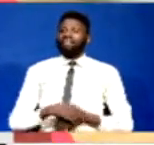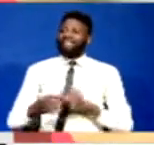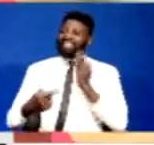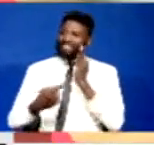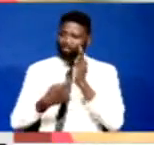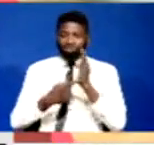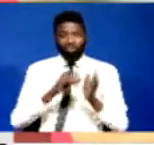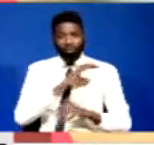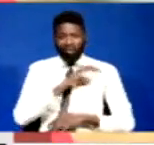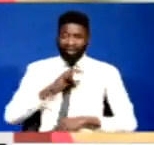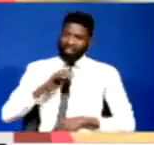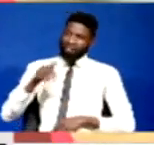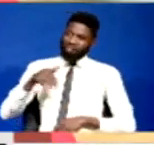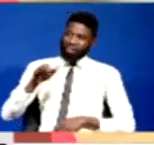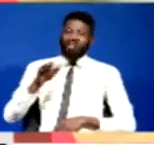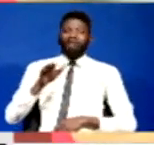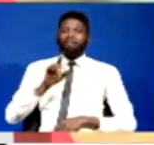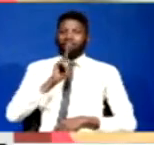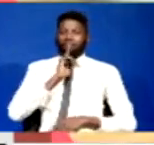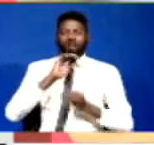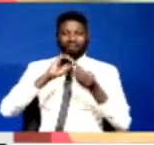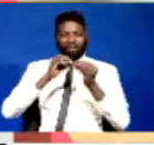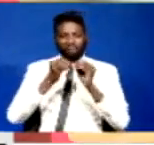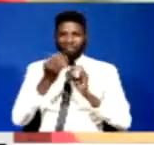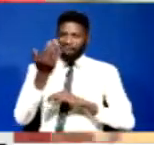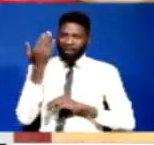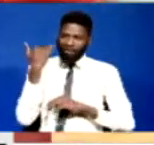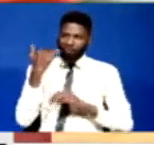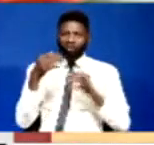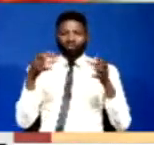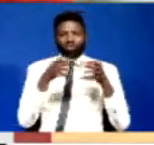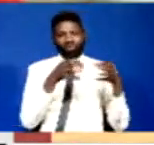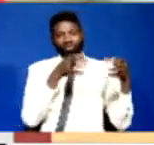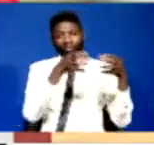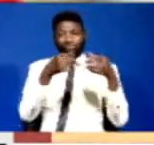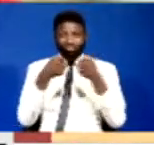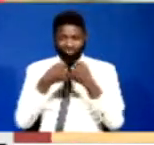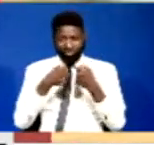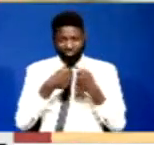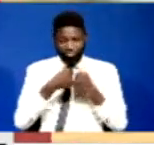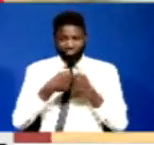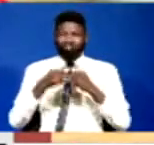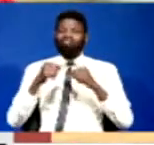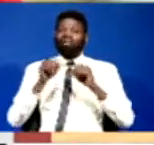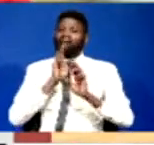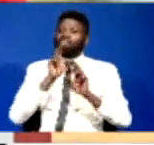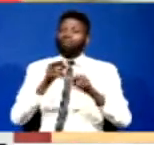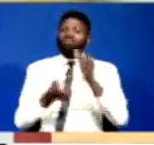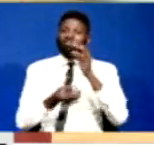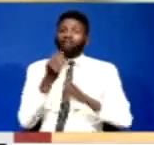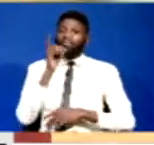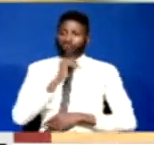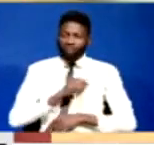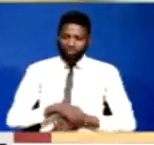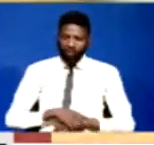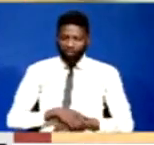kiufundi limekimu takwimu za mechi za awamu ya makundi katika kombe la dunia hapa Qatar. Jürgen Klinsmann